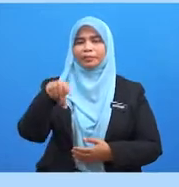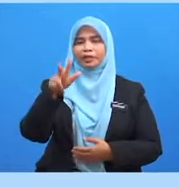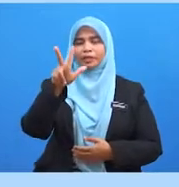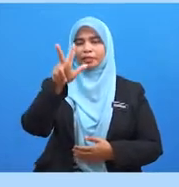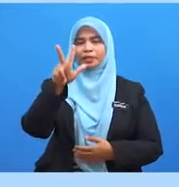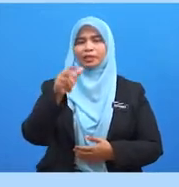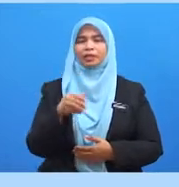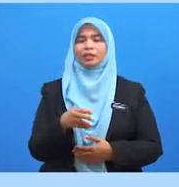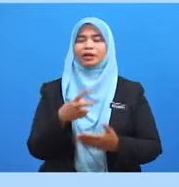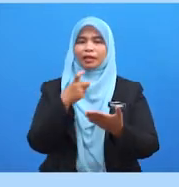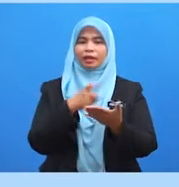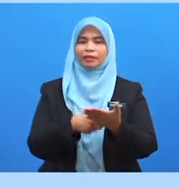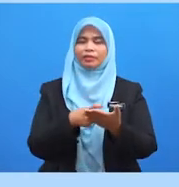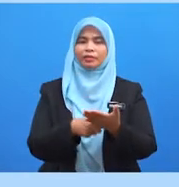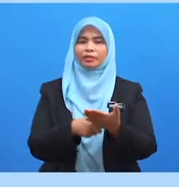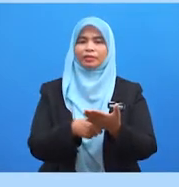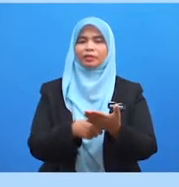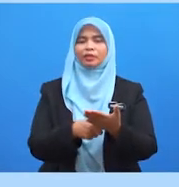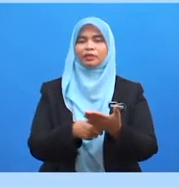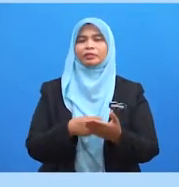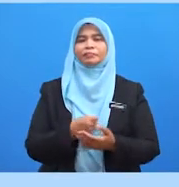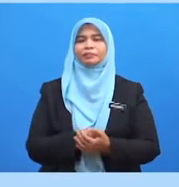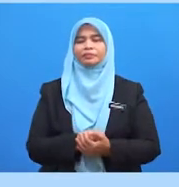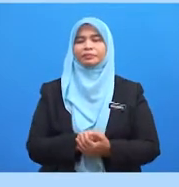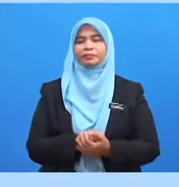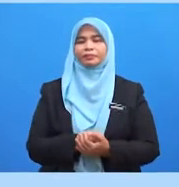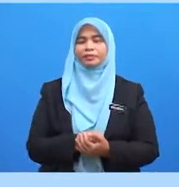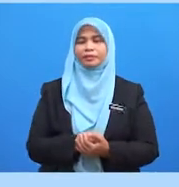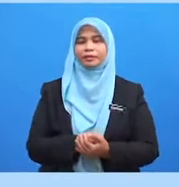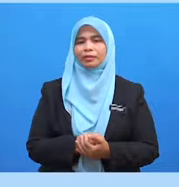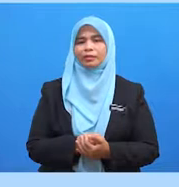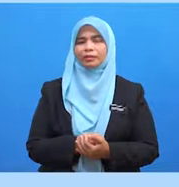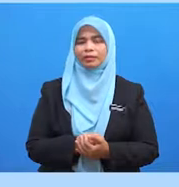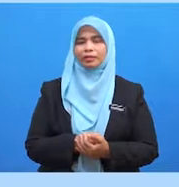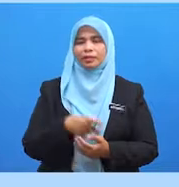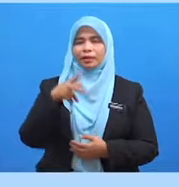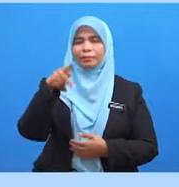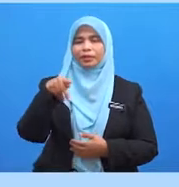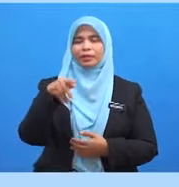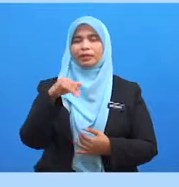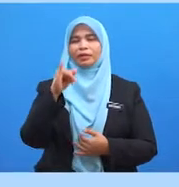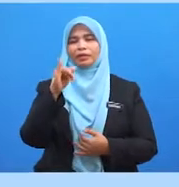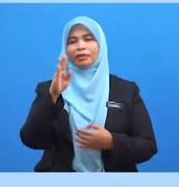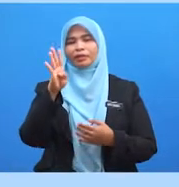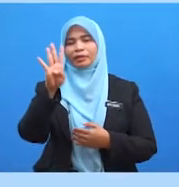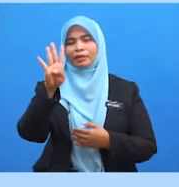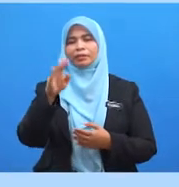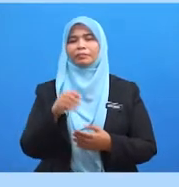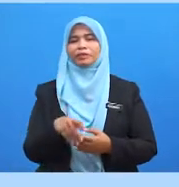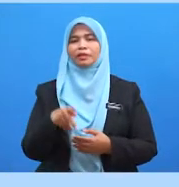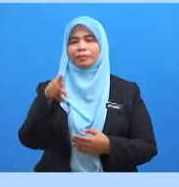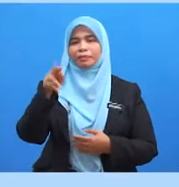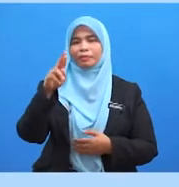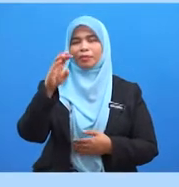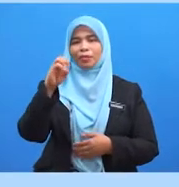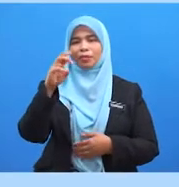B yang ketiga, harga atau price. Dan B yang terakhir,